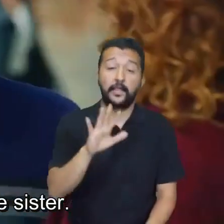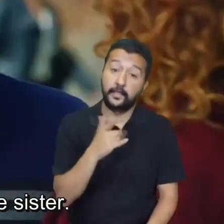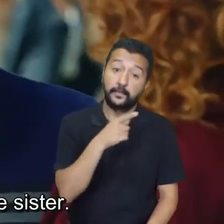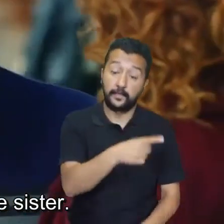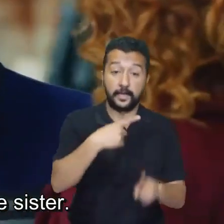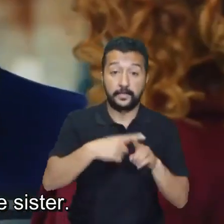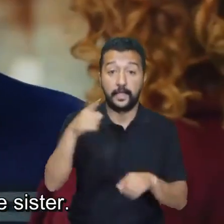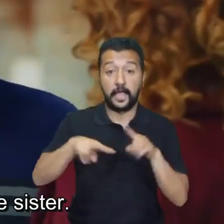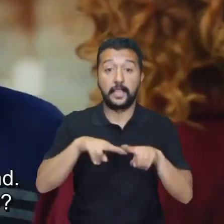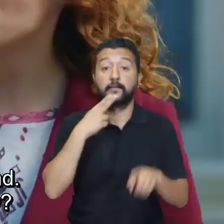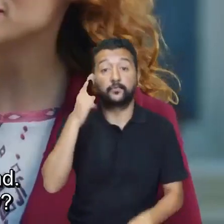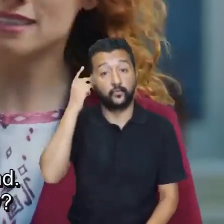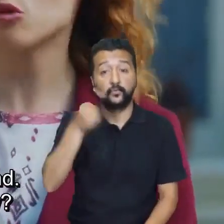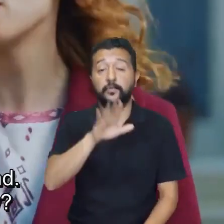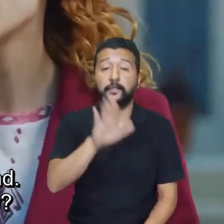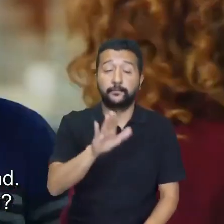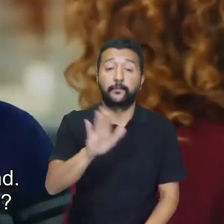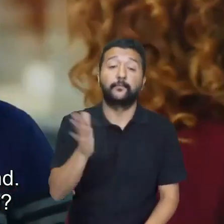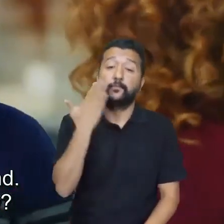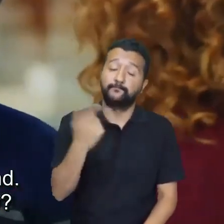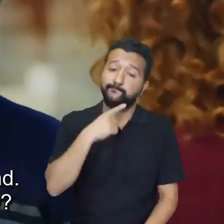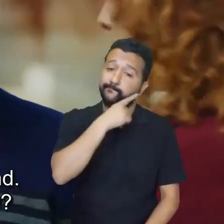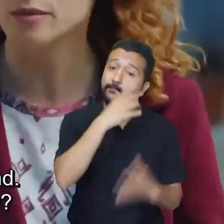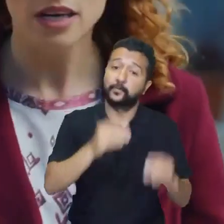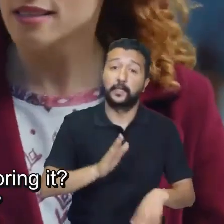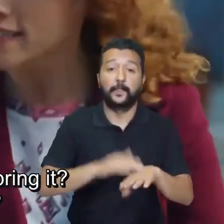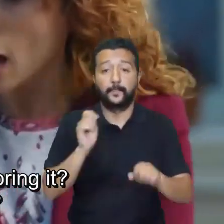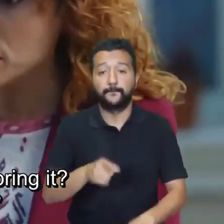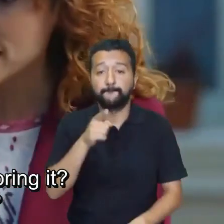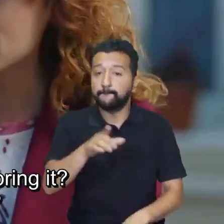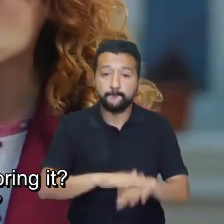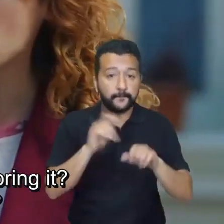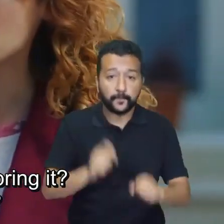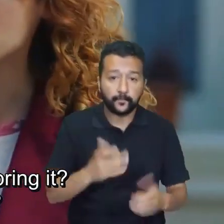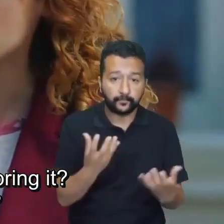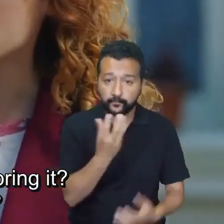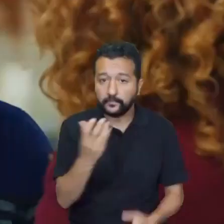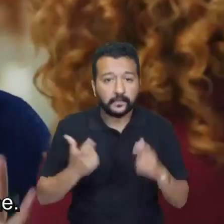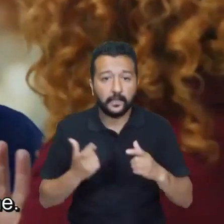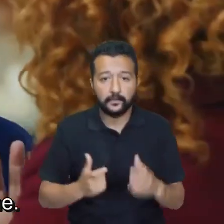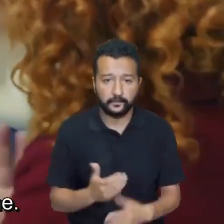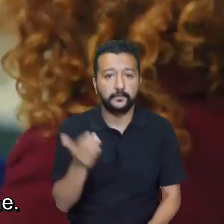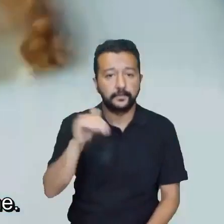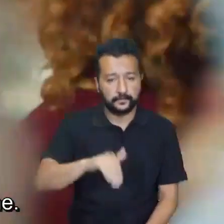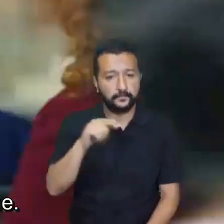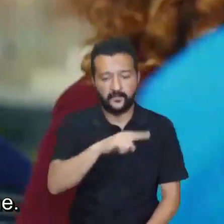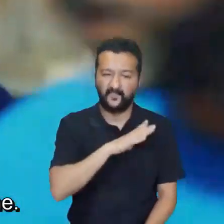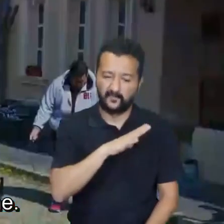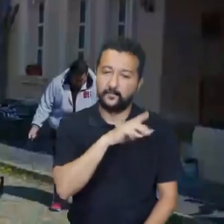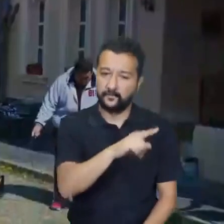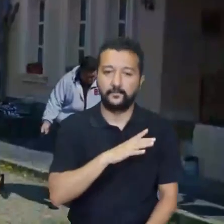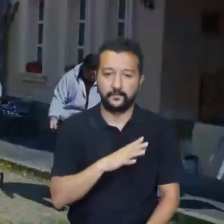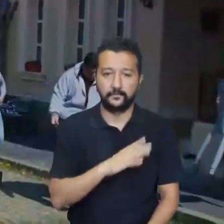Ayrıca Adile ablayı da unutuyorsun. Tamam neyse boş ver, katlanacağız artık ne yapalım? Sen ne yaptın, getirdin mi bardaklar nerede? Getirdim, ha? Getirdim bir